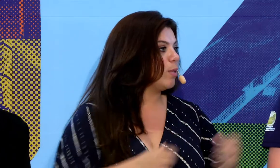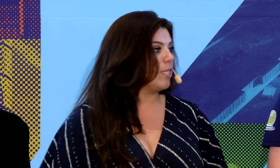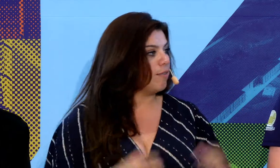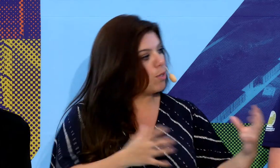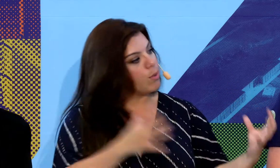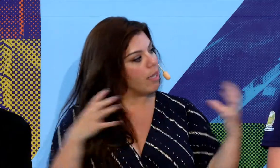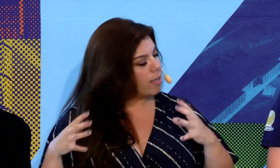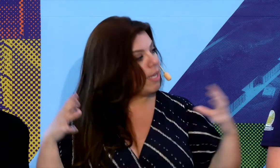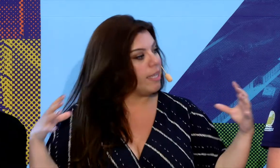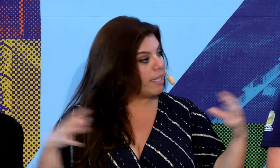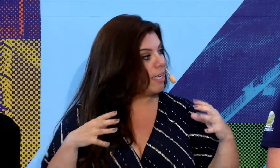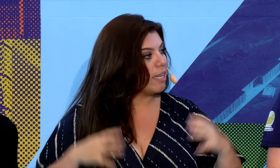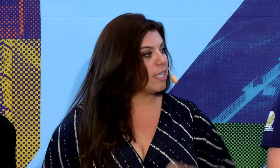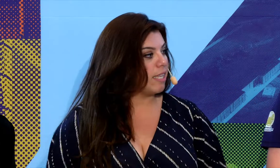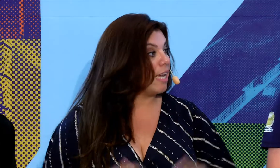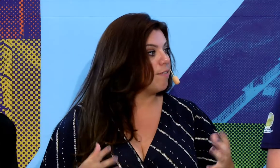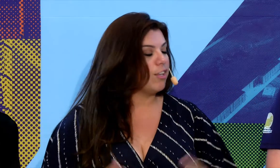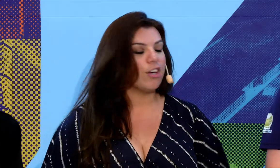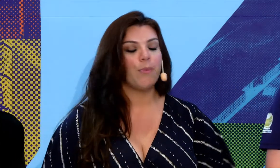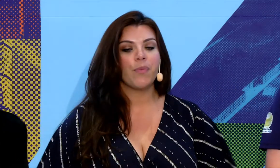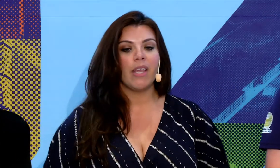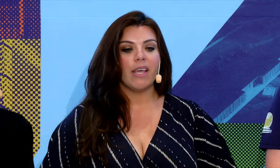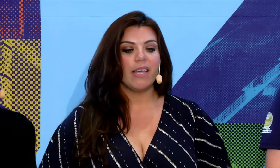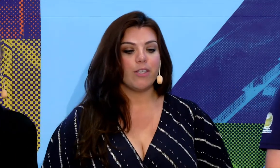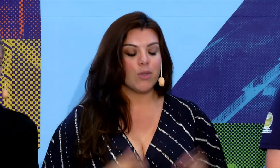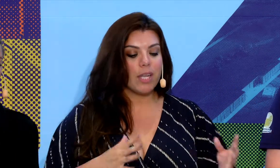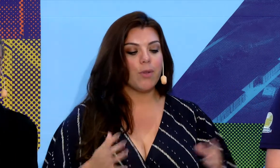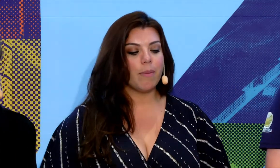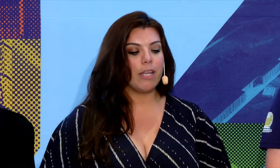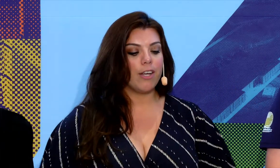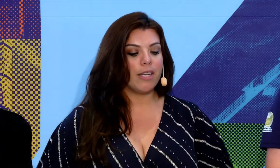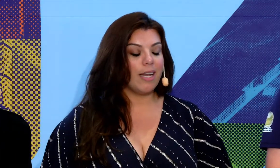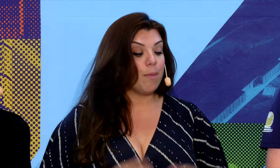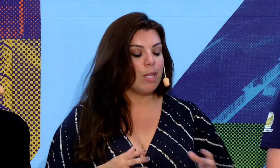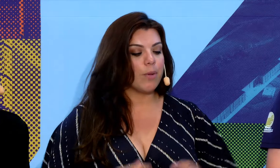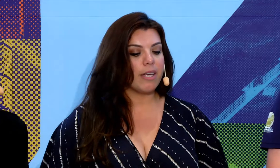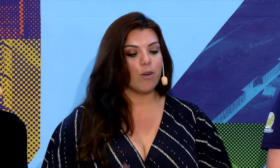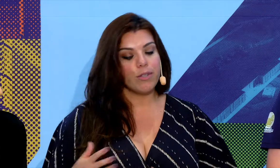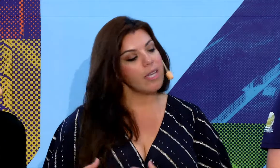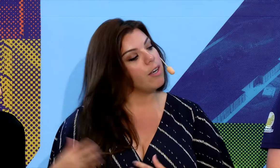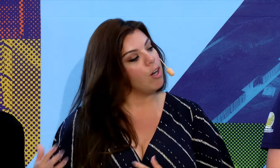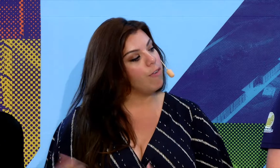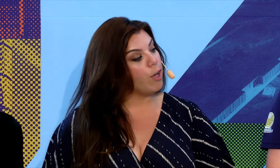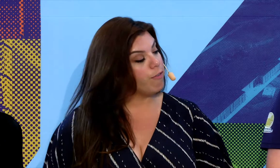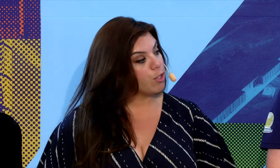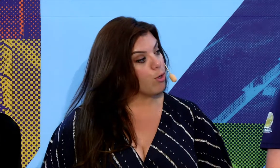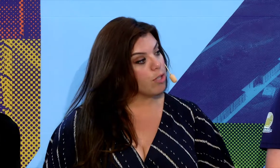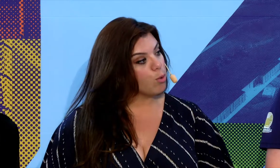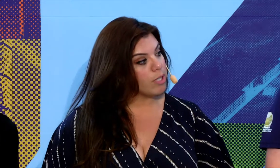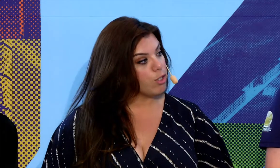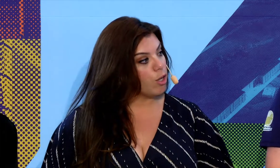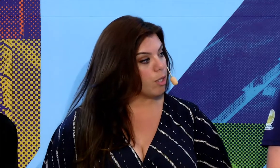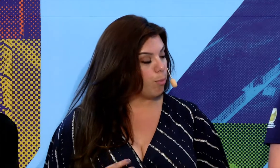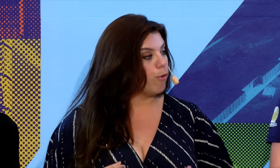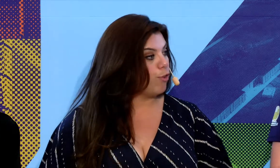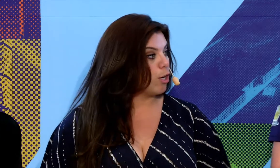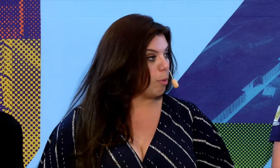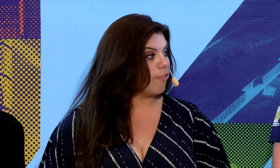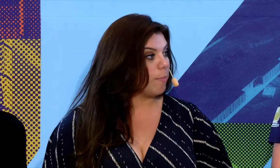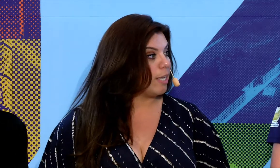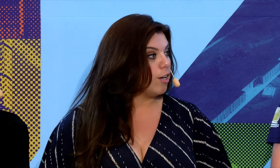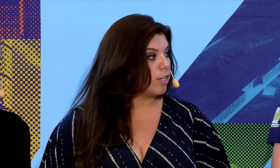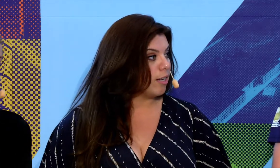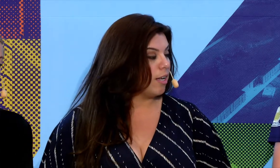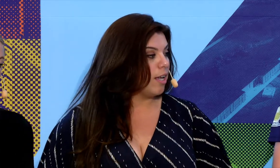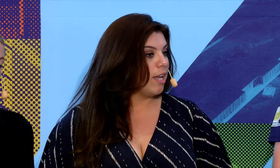hållbarhet exklusivt, utan det är integrerat i allt vi gör. Så 300 miljarder eller miljoner. Och sen av överskottet då till staten på